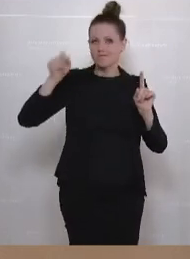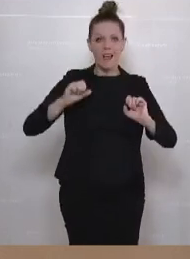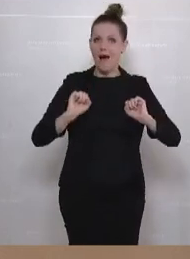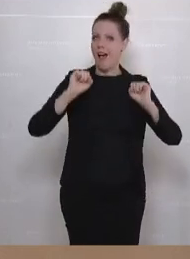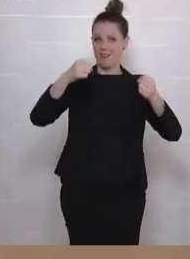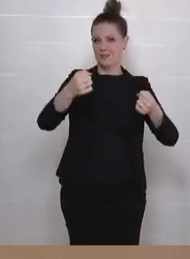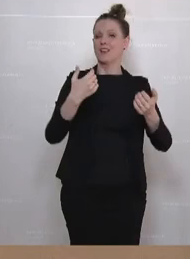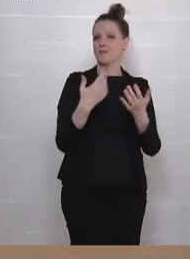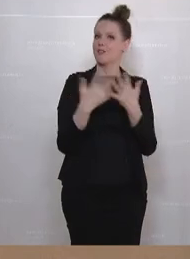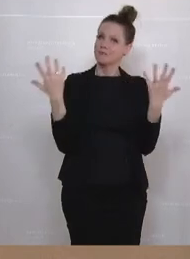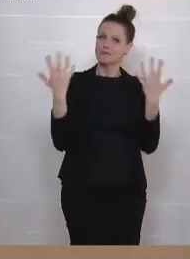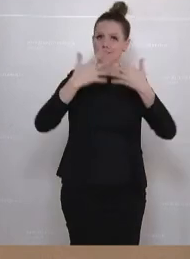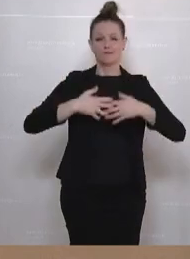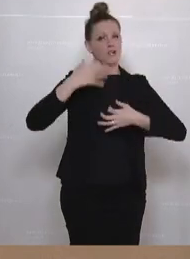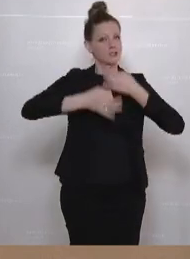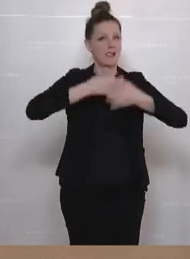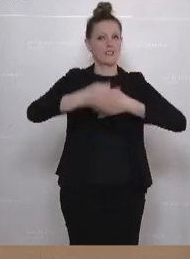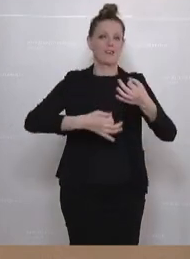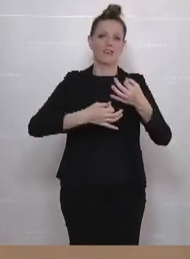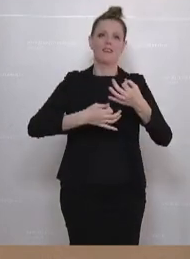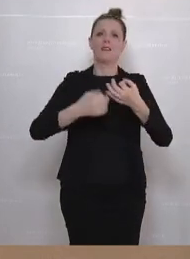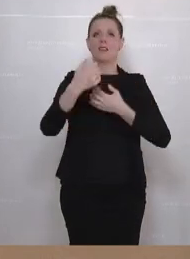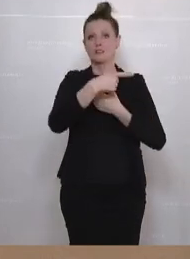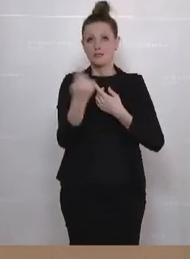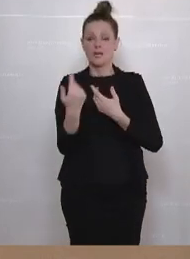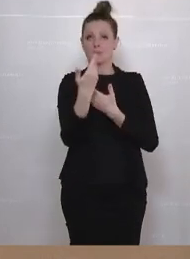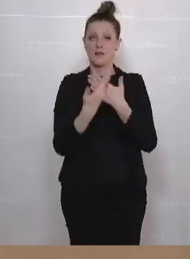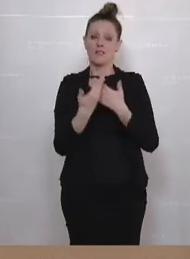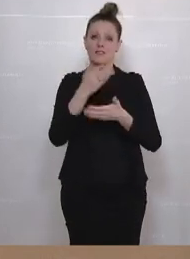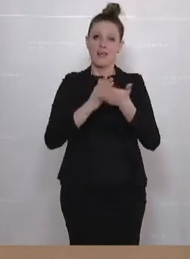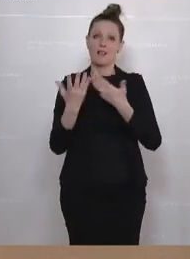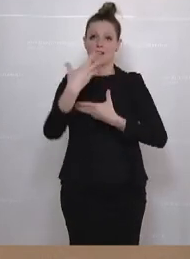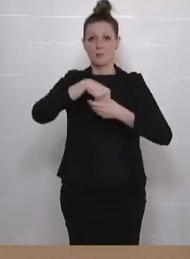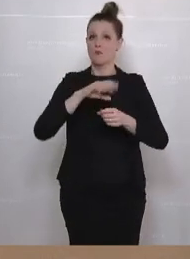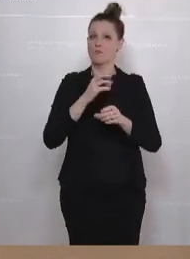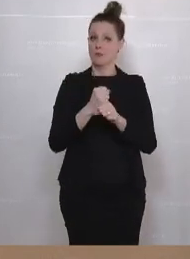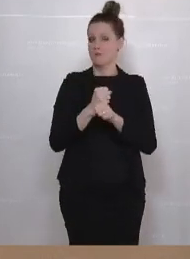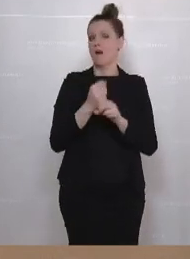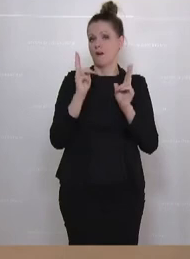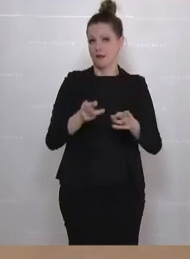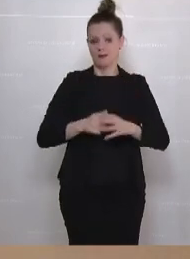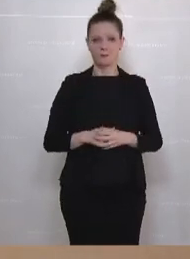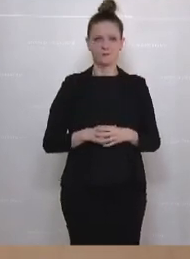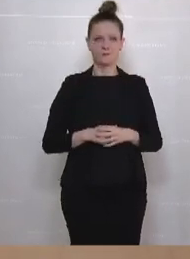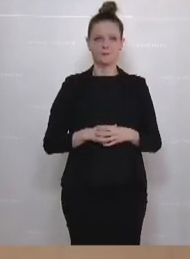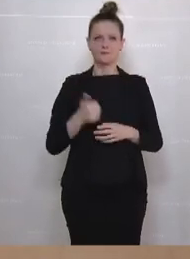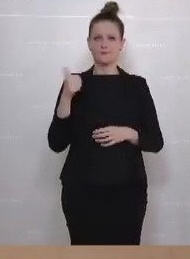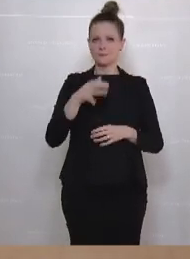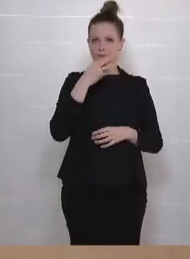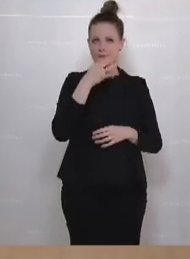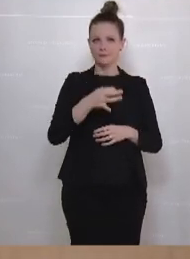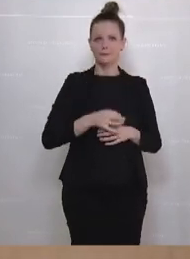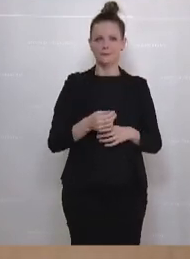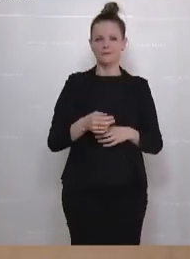einen Kohärenten Strategie als Teilnehmer und Ownership reinzubringen. Die Zusatzfrage stellt